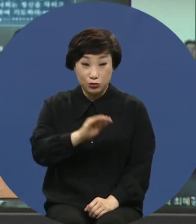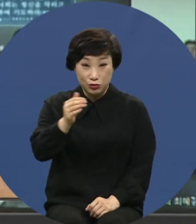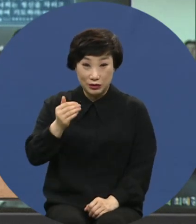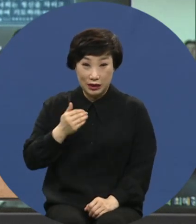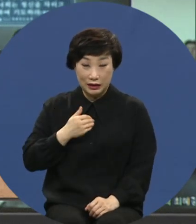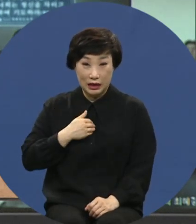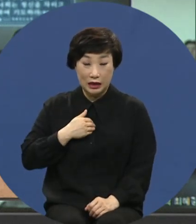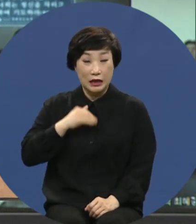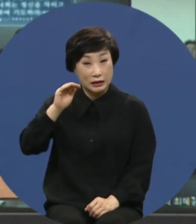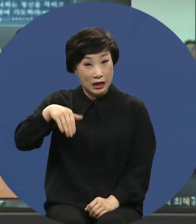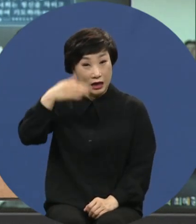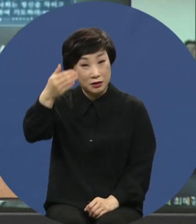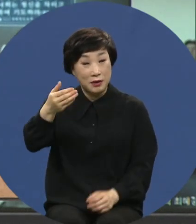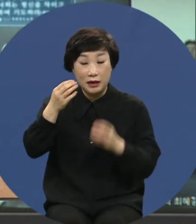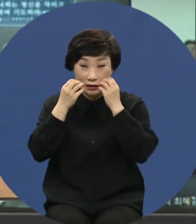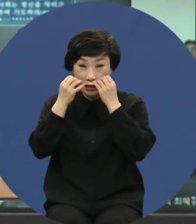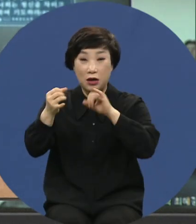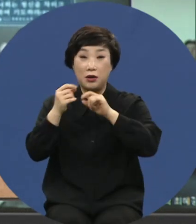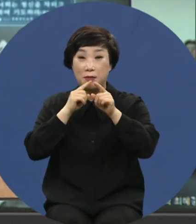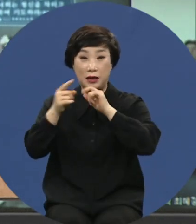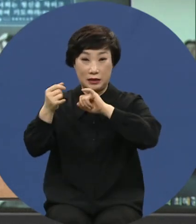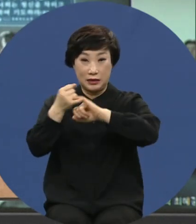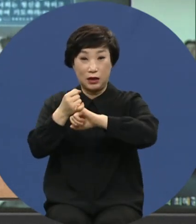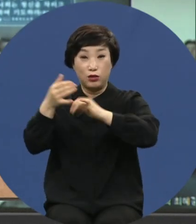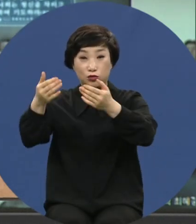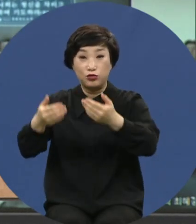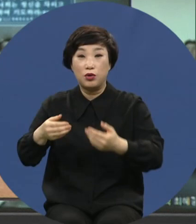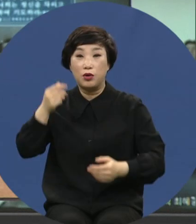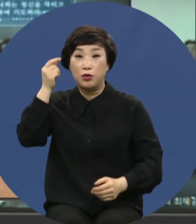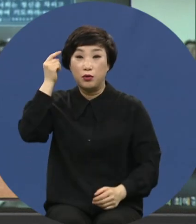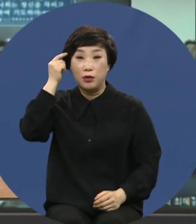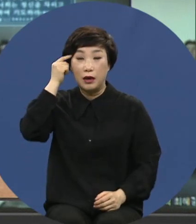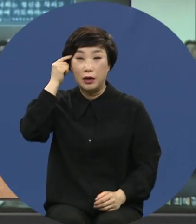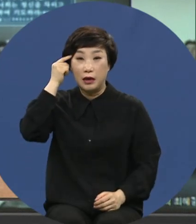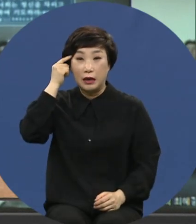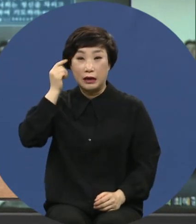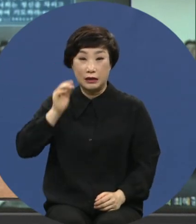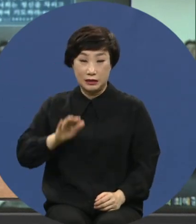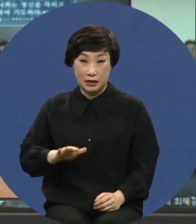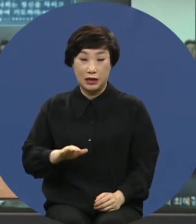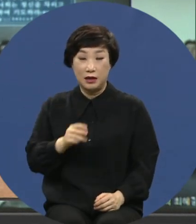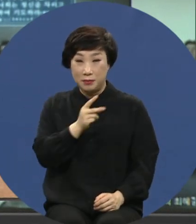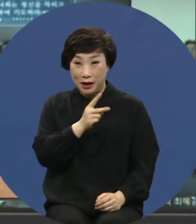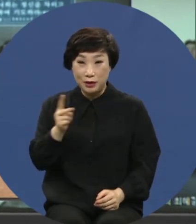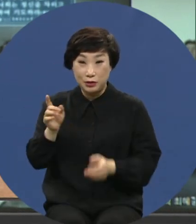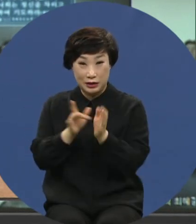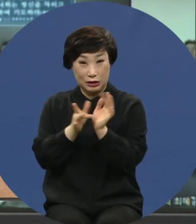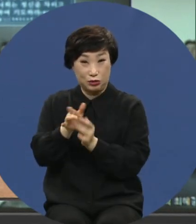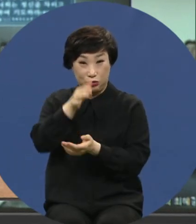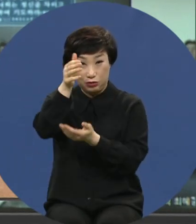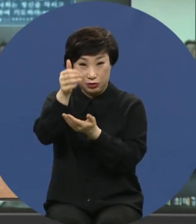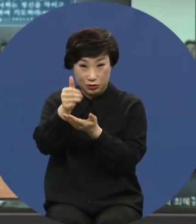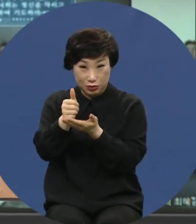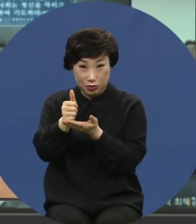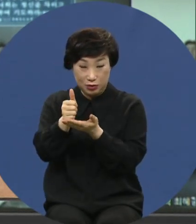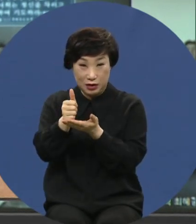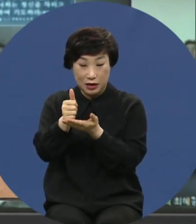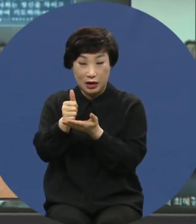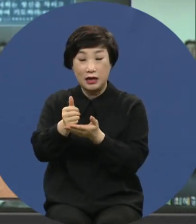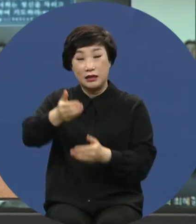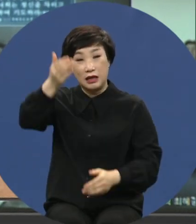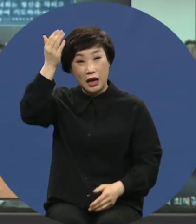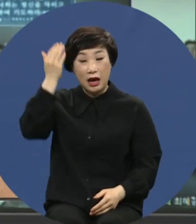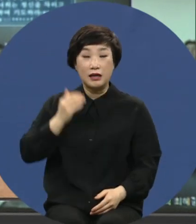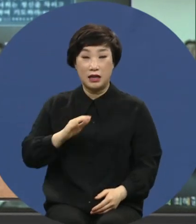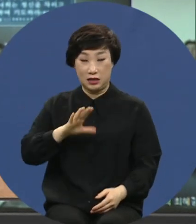우리에게 다음에 새 언약을 주신 것은 바로 예수 그리스도께서